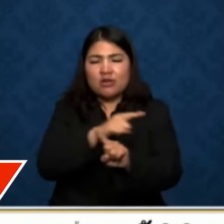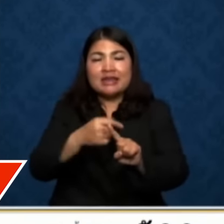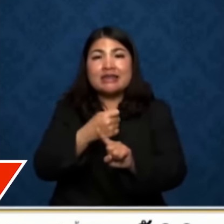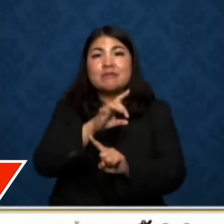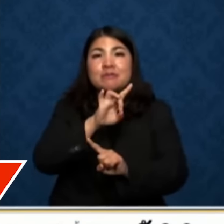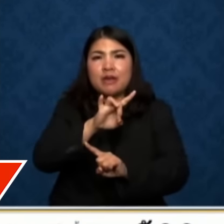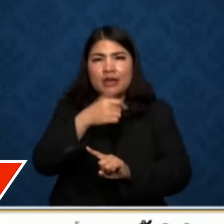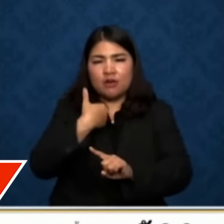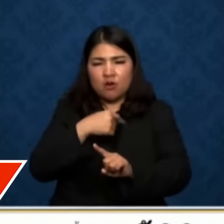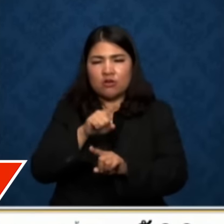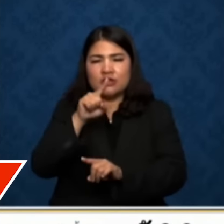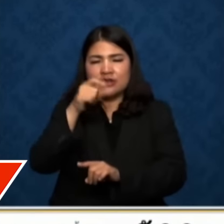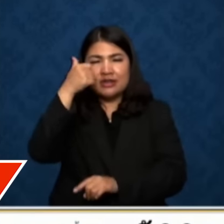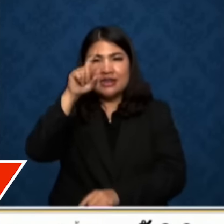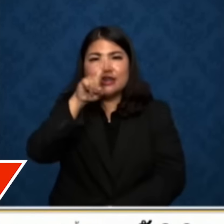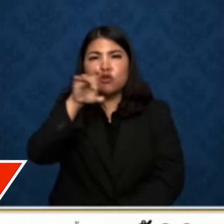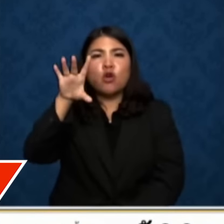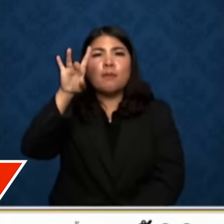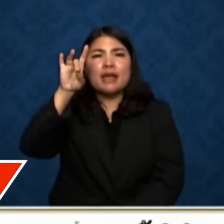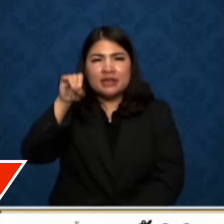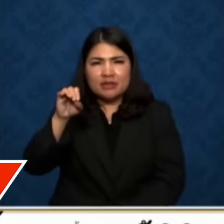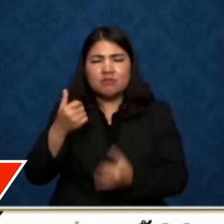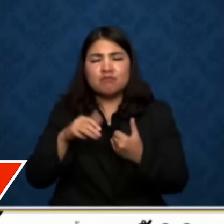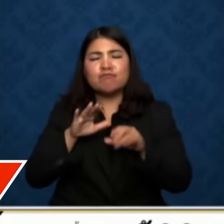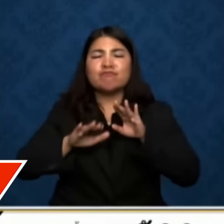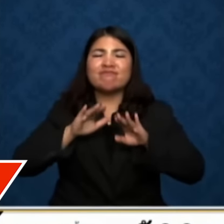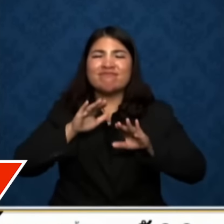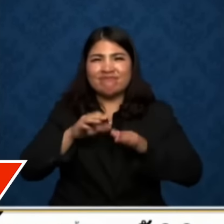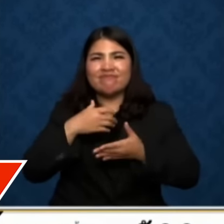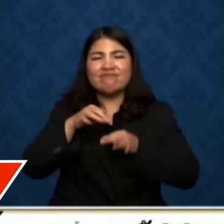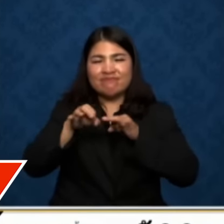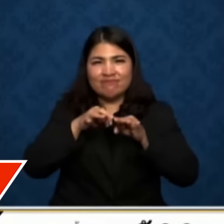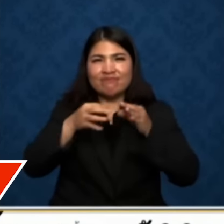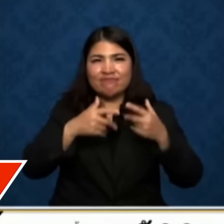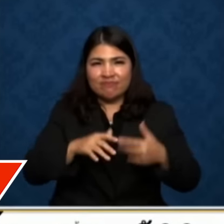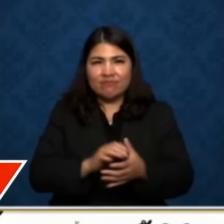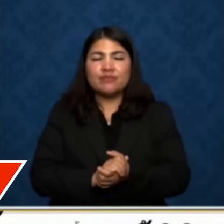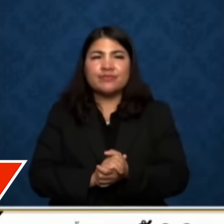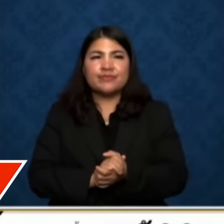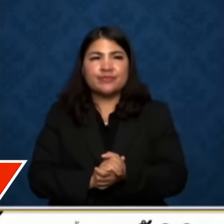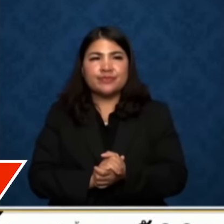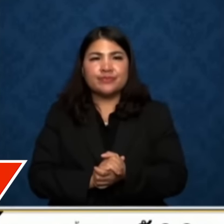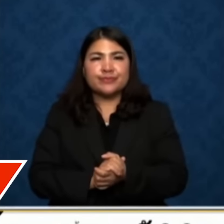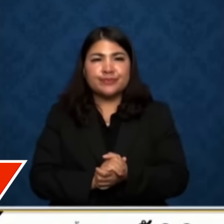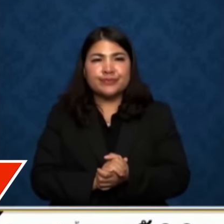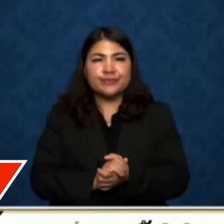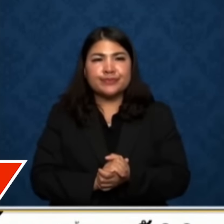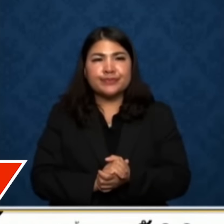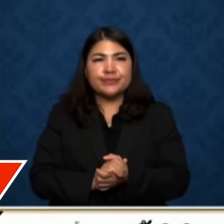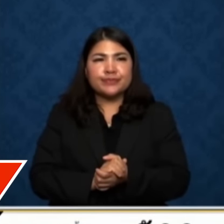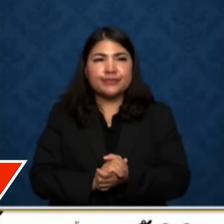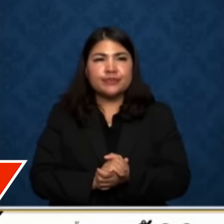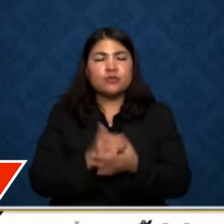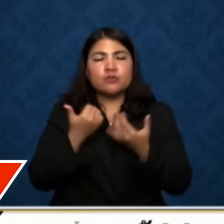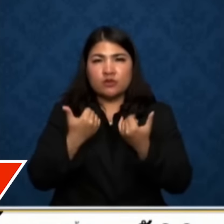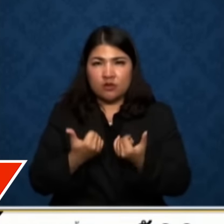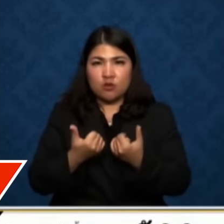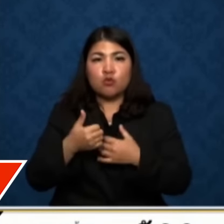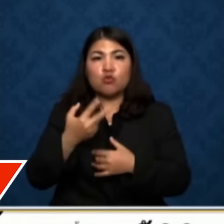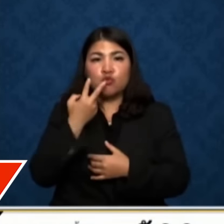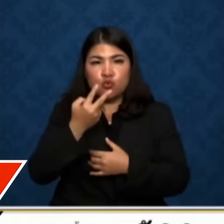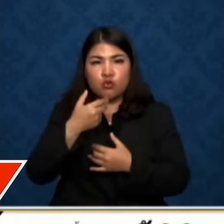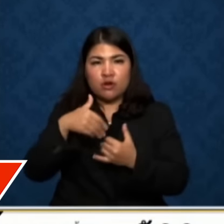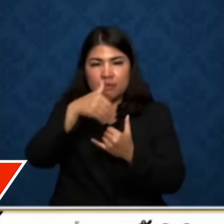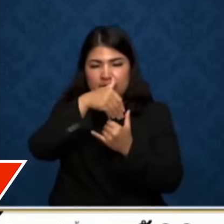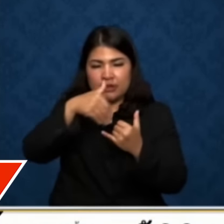บ180วันวันที่17กุมภาก็ประมาณนี้นะครับนี่คร่าวๆสไลด์ถัดไปครับขออนุญาตมาดูการผ่าตัดซึ่งผมคิดว่าเป็นการผ่าตัดครั้งที่